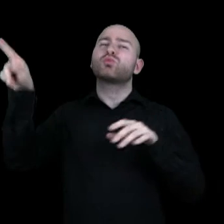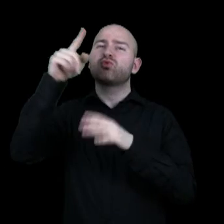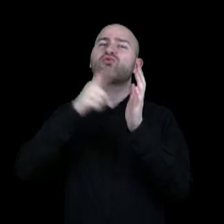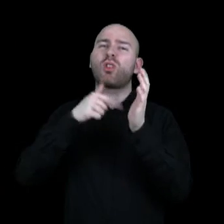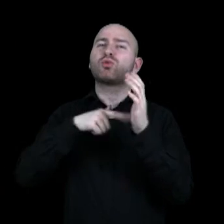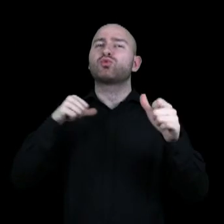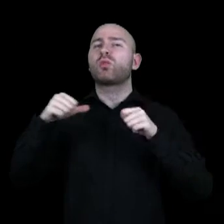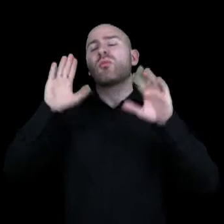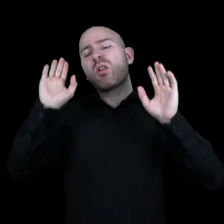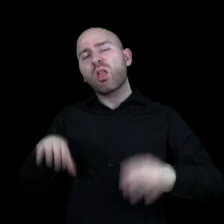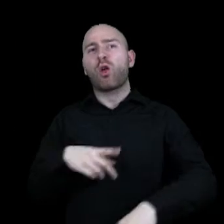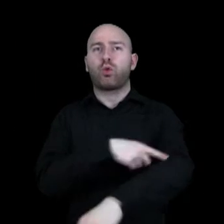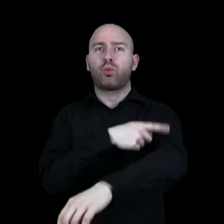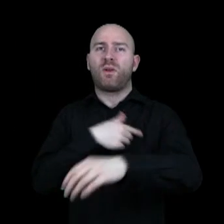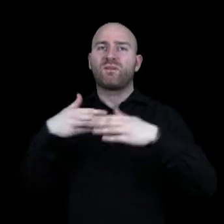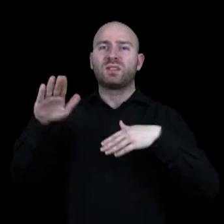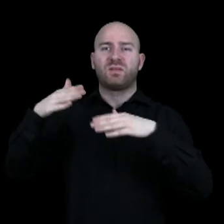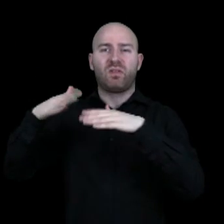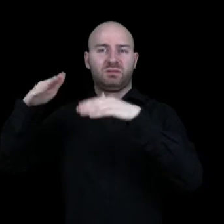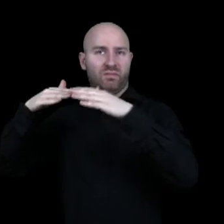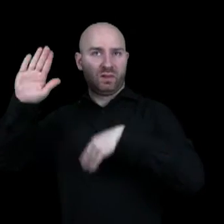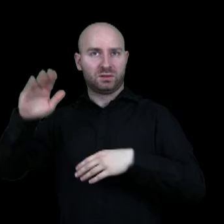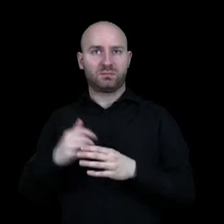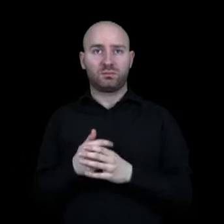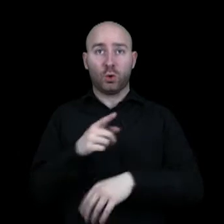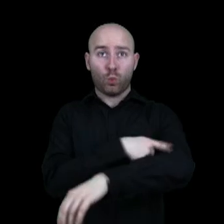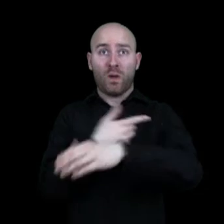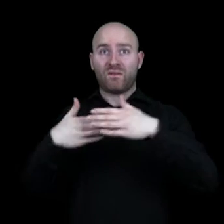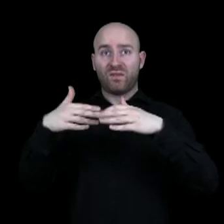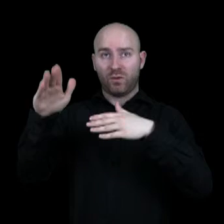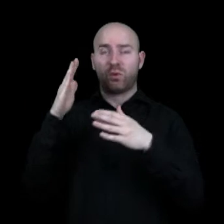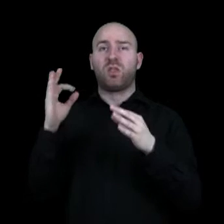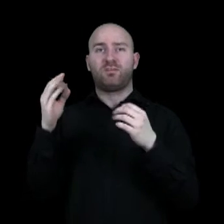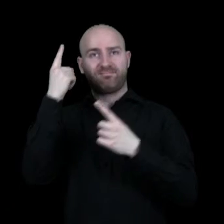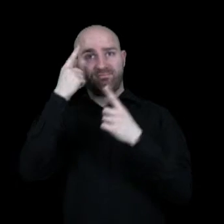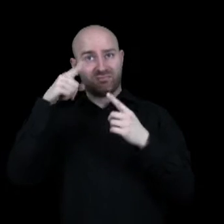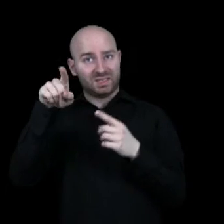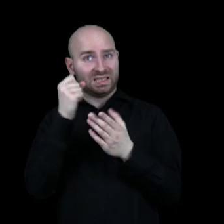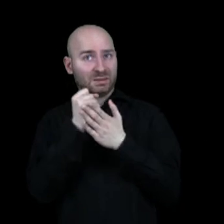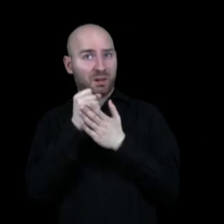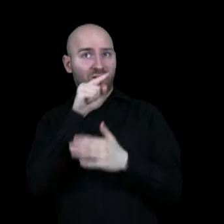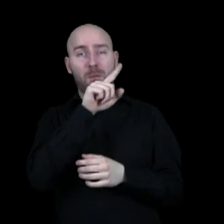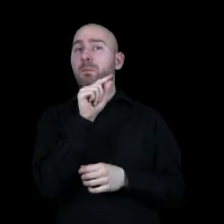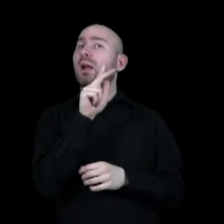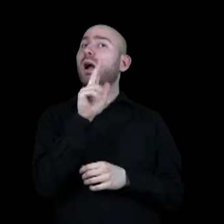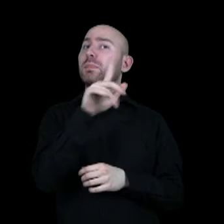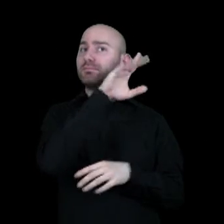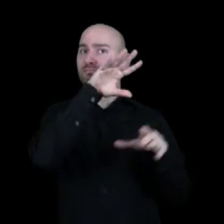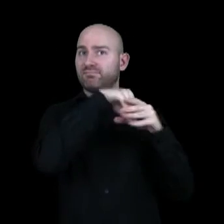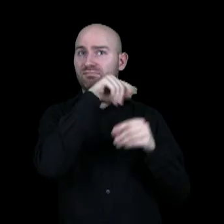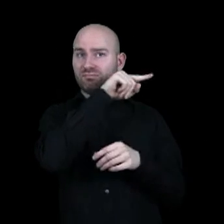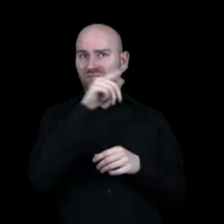większość rządów zaciągnie więcej długów. Rządy zadłużą się bardziej. Pomyślmy o tym w odniesieniu do składowych wydatkowych PKB.